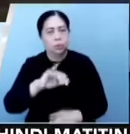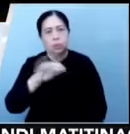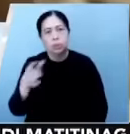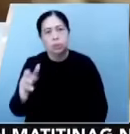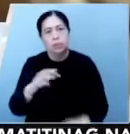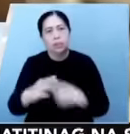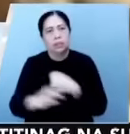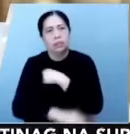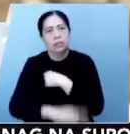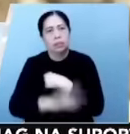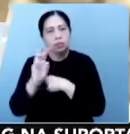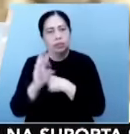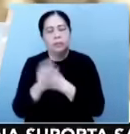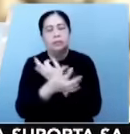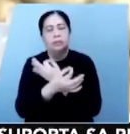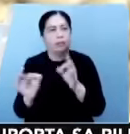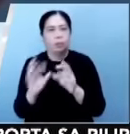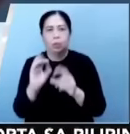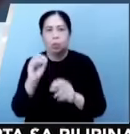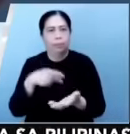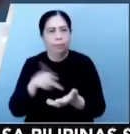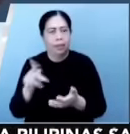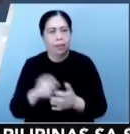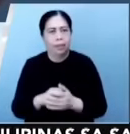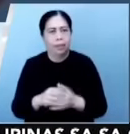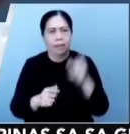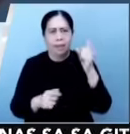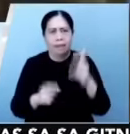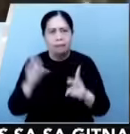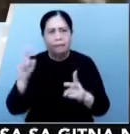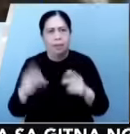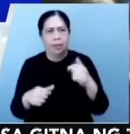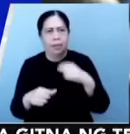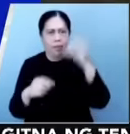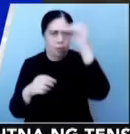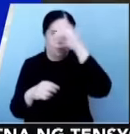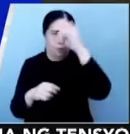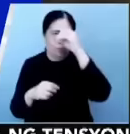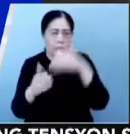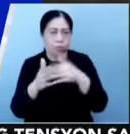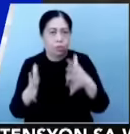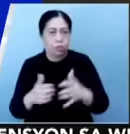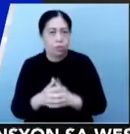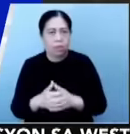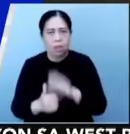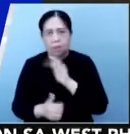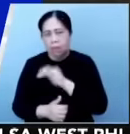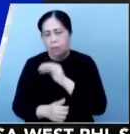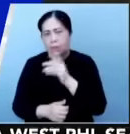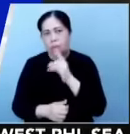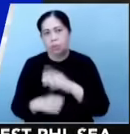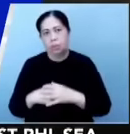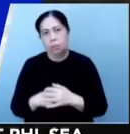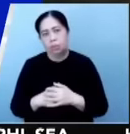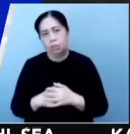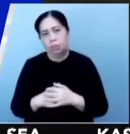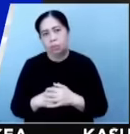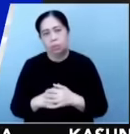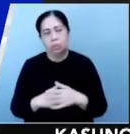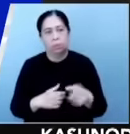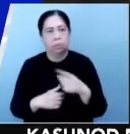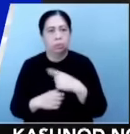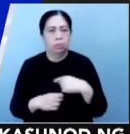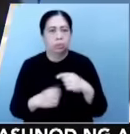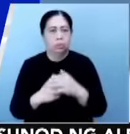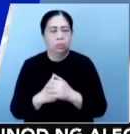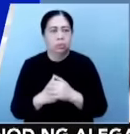bayad yan. Hati naman ukol dito ang mga estudyante. Kapoy man, kailangan good guy, gusto ganyan yeah, maka ano, sa